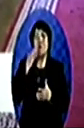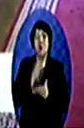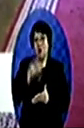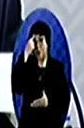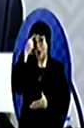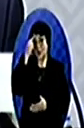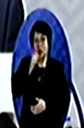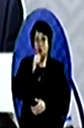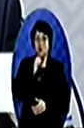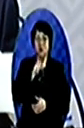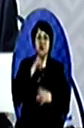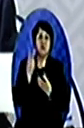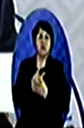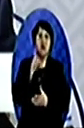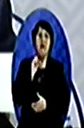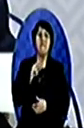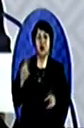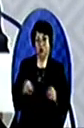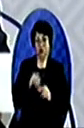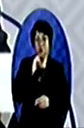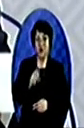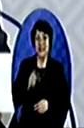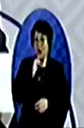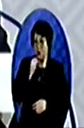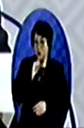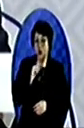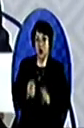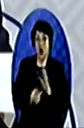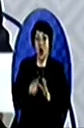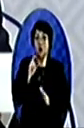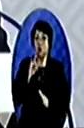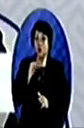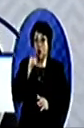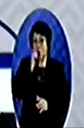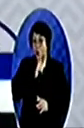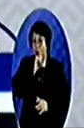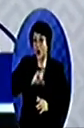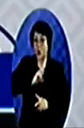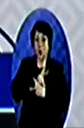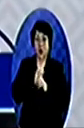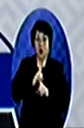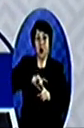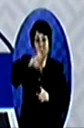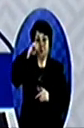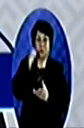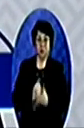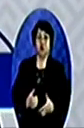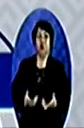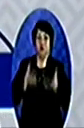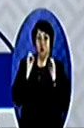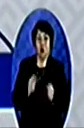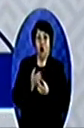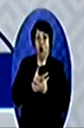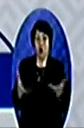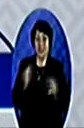байна. Сэтгүүлчийн их сурвалжаа нуух эрхийг хэрвээ хуулиар баталгаалаа өгчих юм бол тийм ээ олон нийтийн